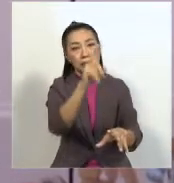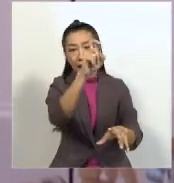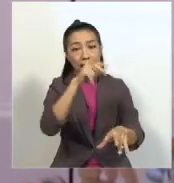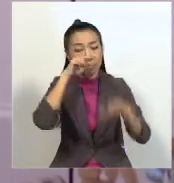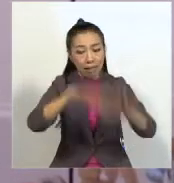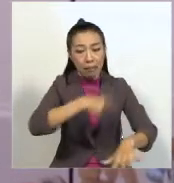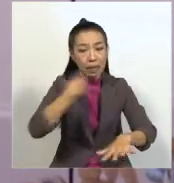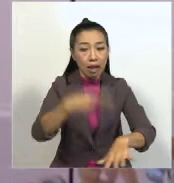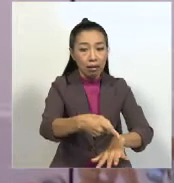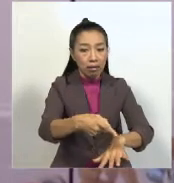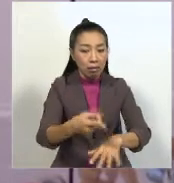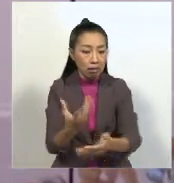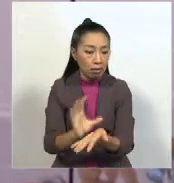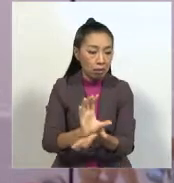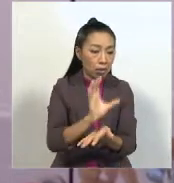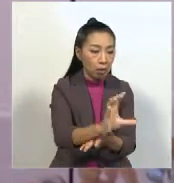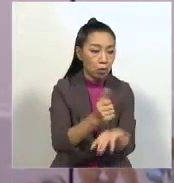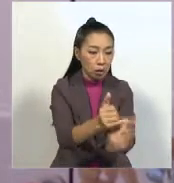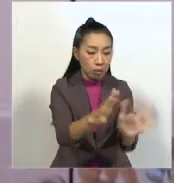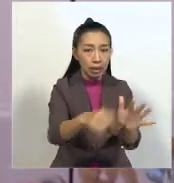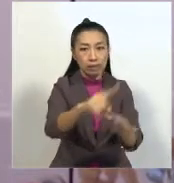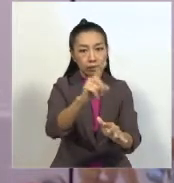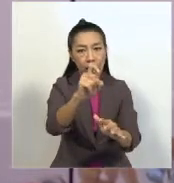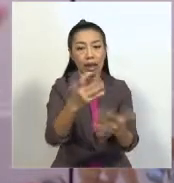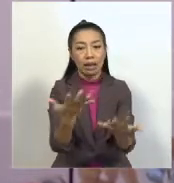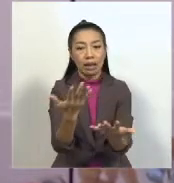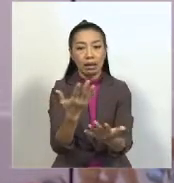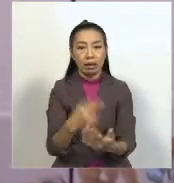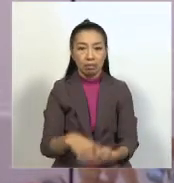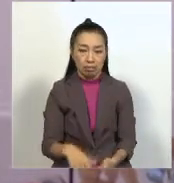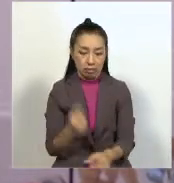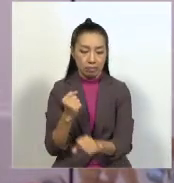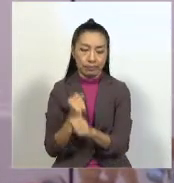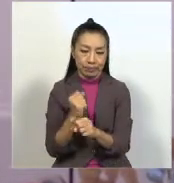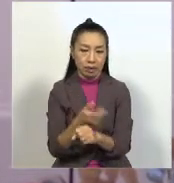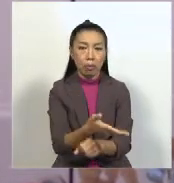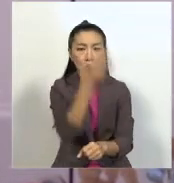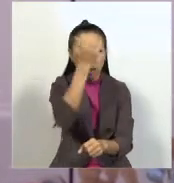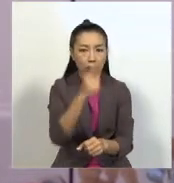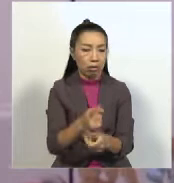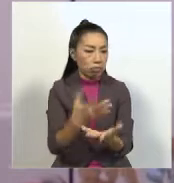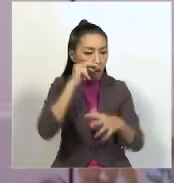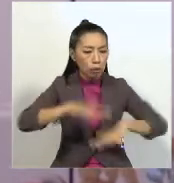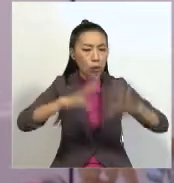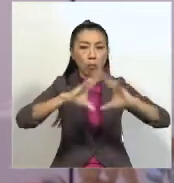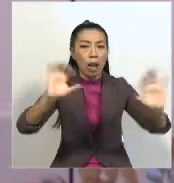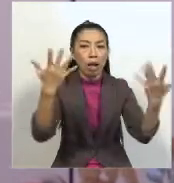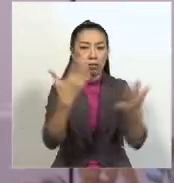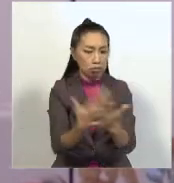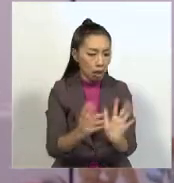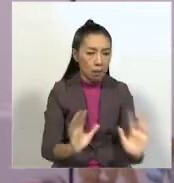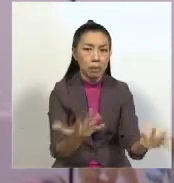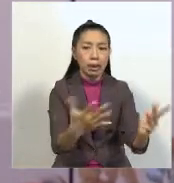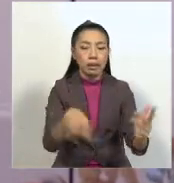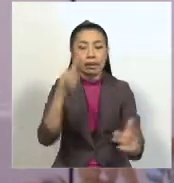กพอดีเพราะไม่รู้จะเอาเงินไปทำอะไรเอาไปทำอะไรได้บ้างไม่มีเงินทำอ่ะต้นทุนไม่มีรัฐบาลต้องมาคิดเคาะทุกเรื่องออกมา